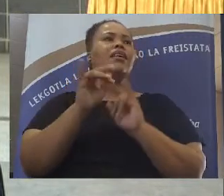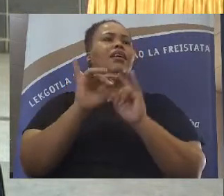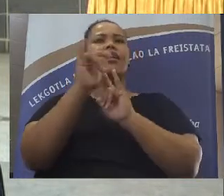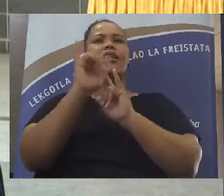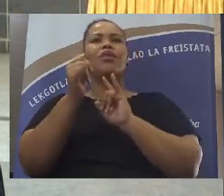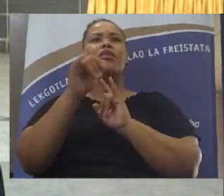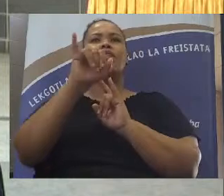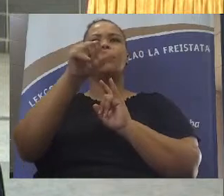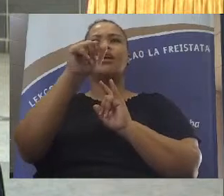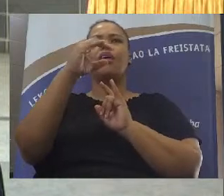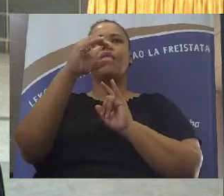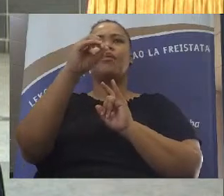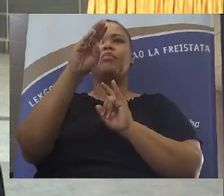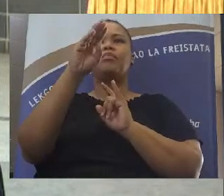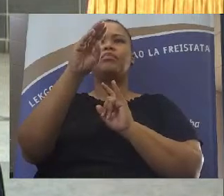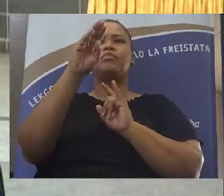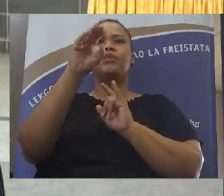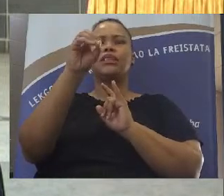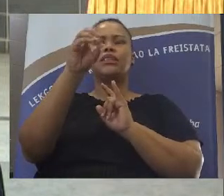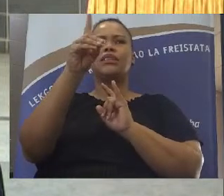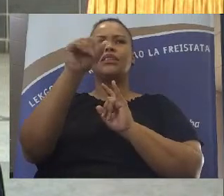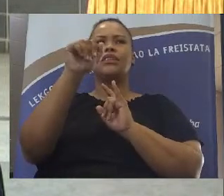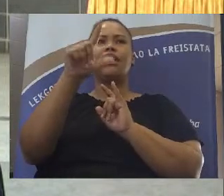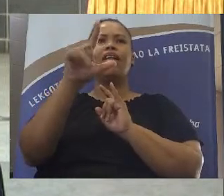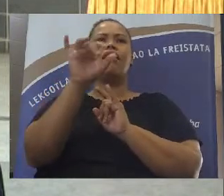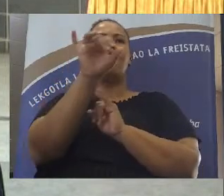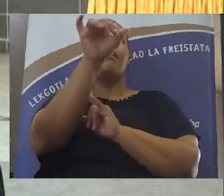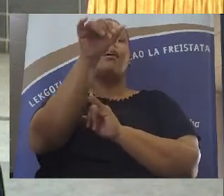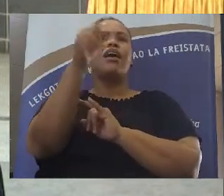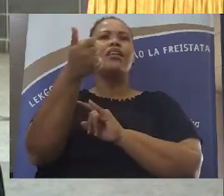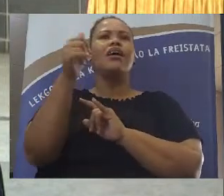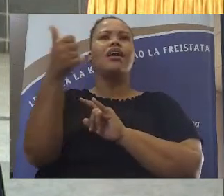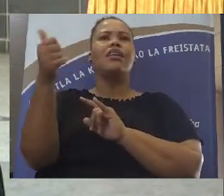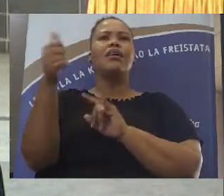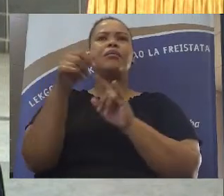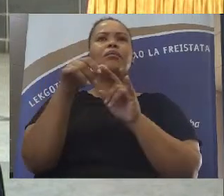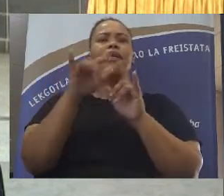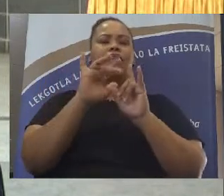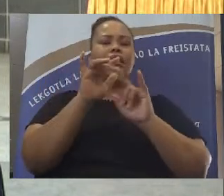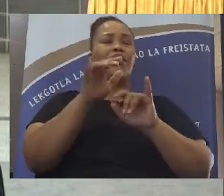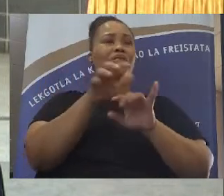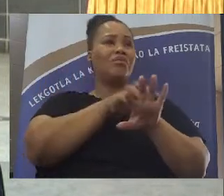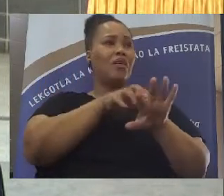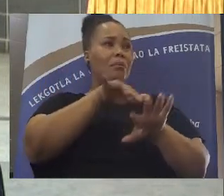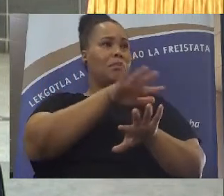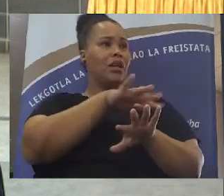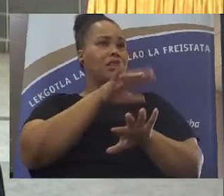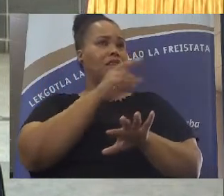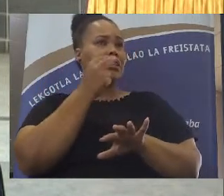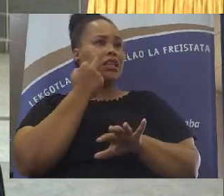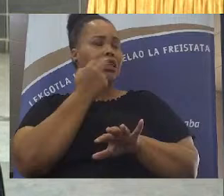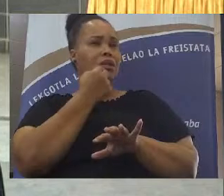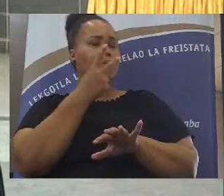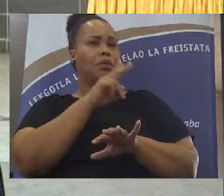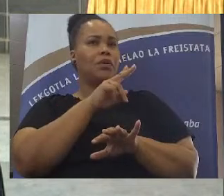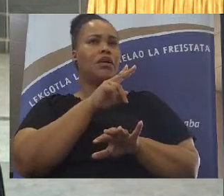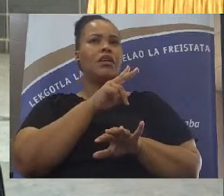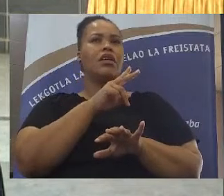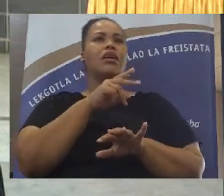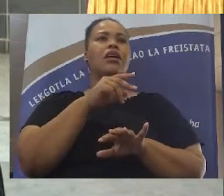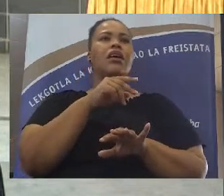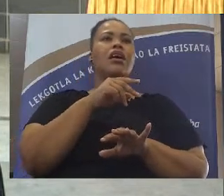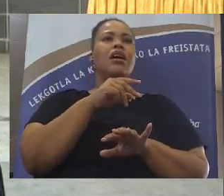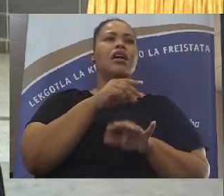Jagersfontein, hier af, waar hulle sê is die plaasplekke. Dis nie lekker nie. Ek stap partykeer met my voet